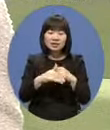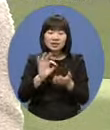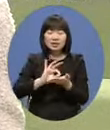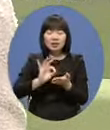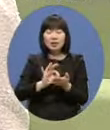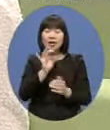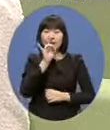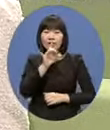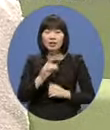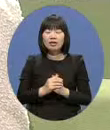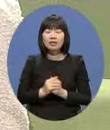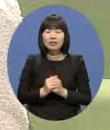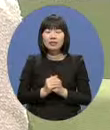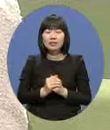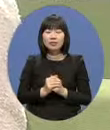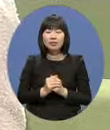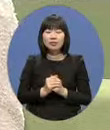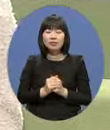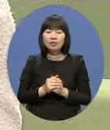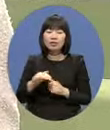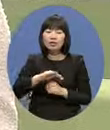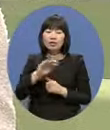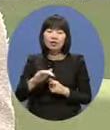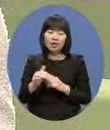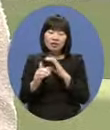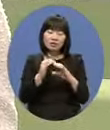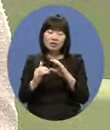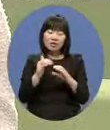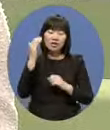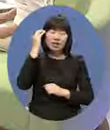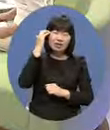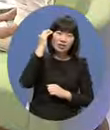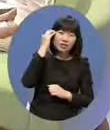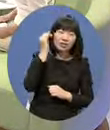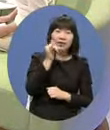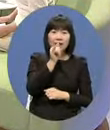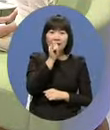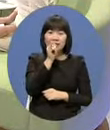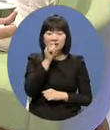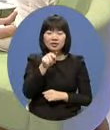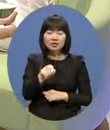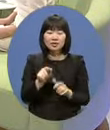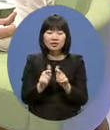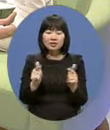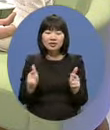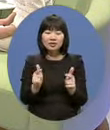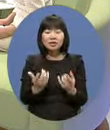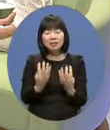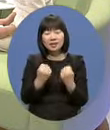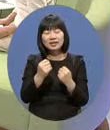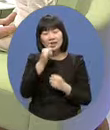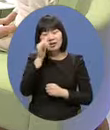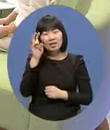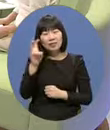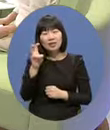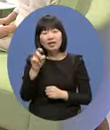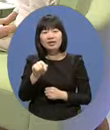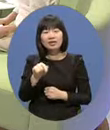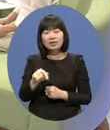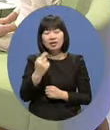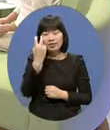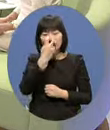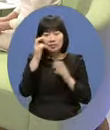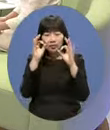돼요 그래서 이제 그런 거 우리가 흔히 의사 소통에 걸림돌이라고 하는 것들 좀 많더라고요 이제 그거 한번